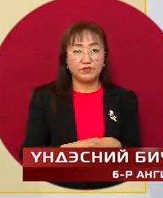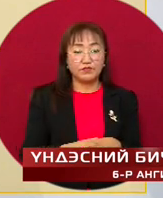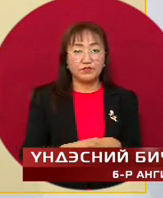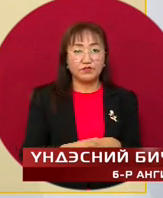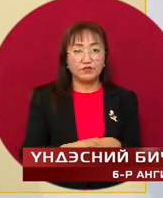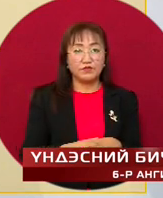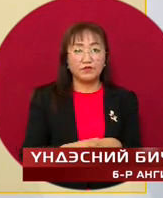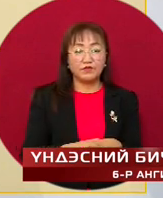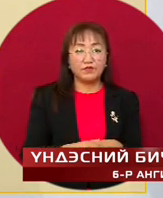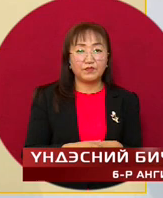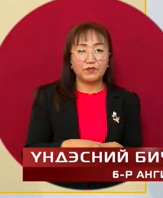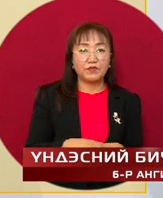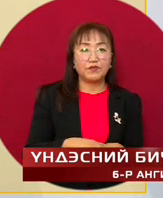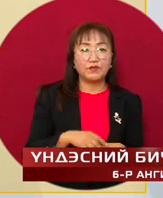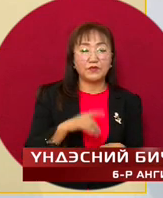захын диалог буюу ЕЭГ.